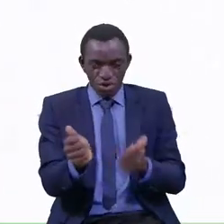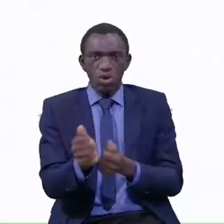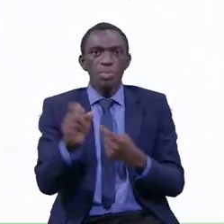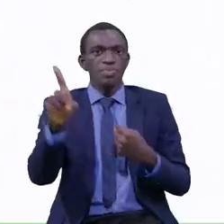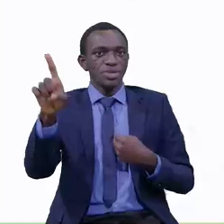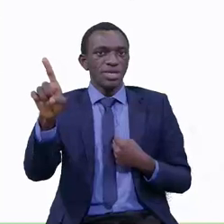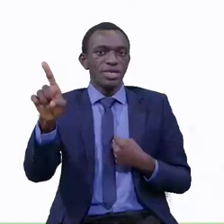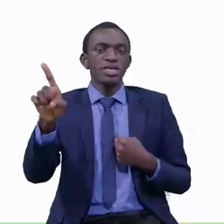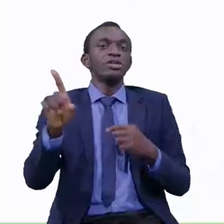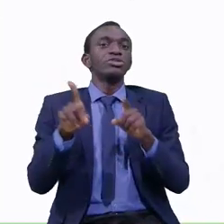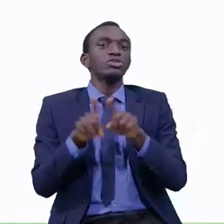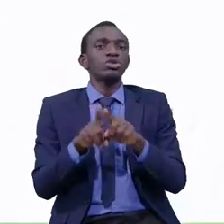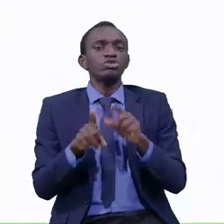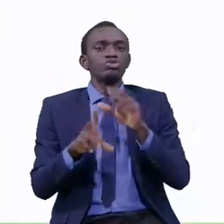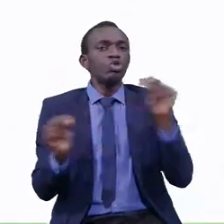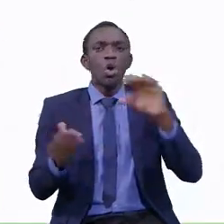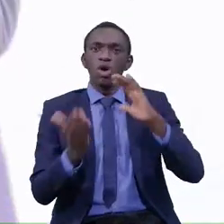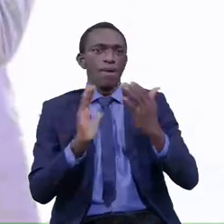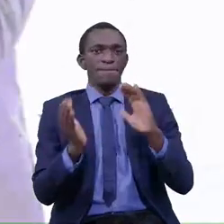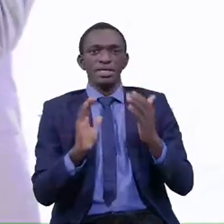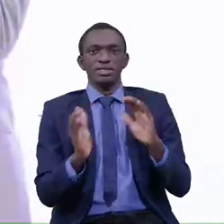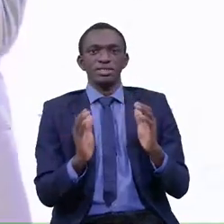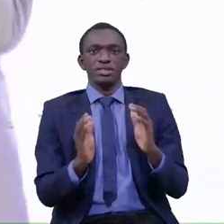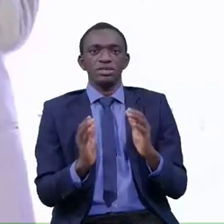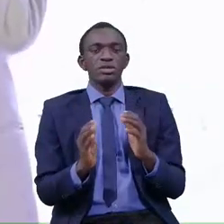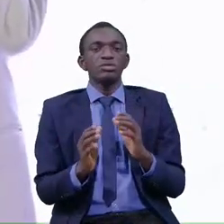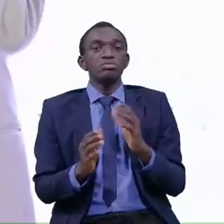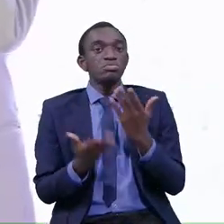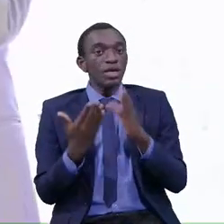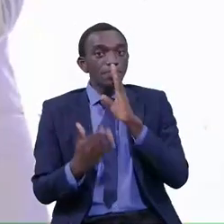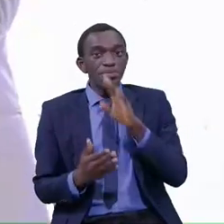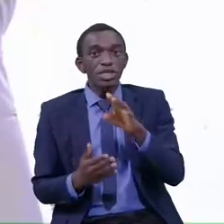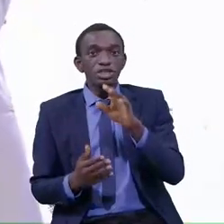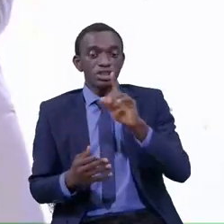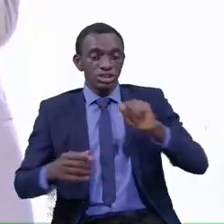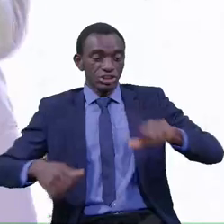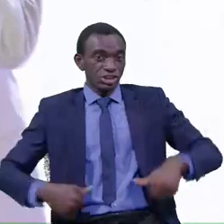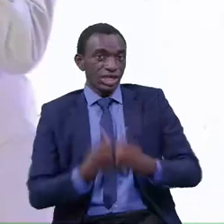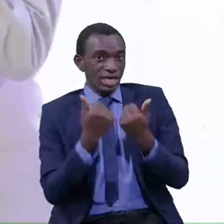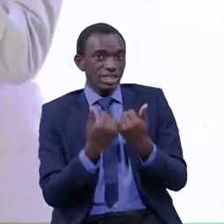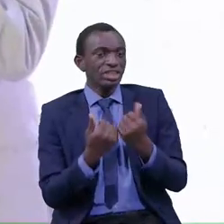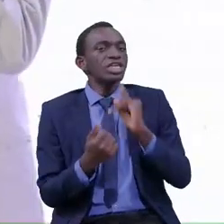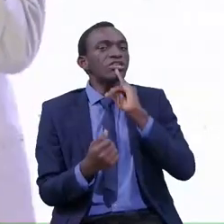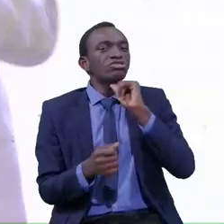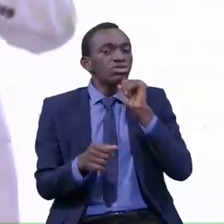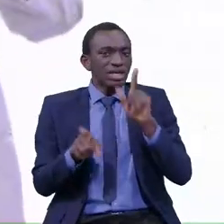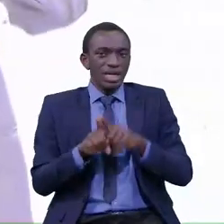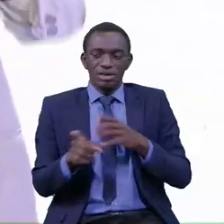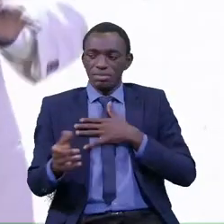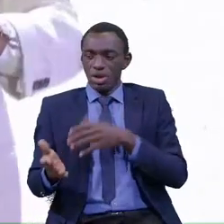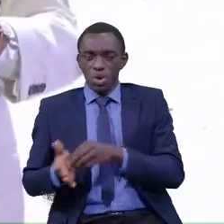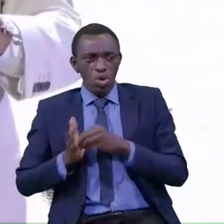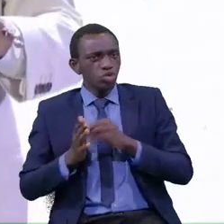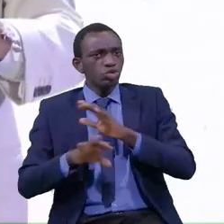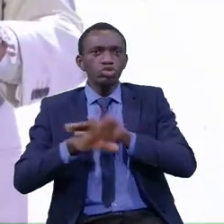Ils ne font pas comme toi tu le fais. Pas de plainte. Peut-être le défi qu'ils ont n'est pas comme le tien. Ne